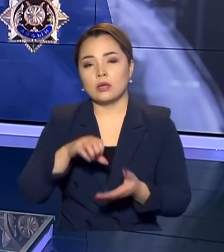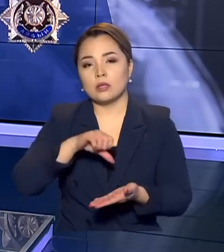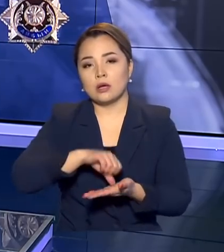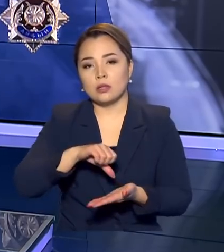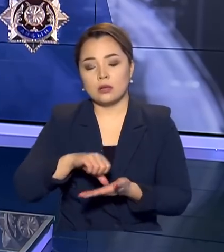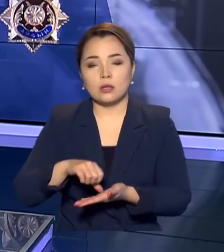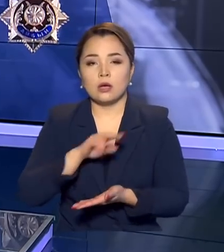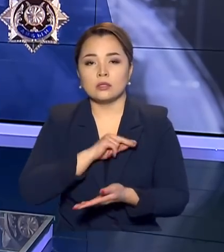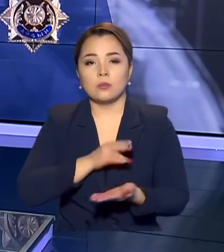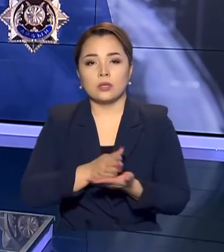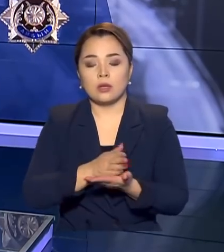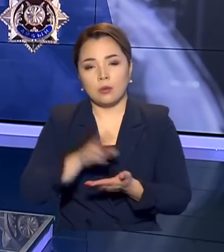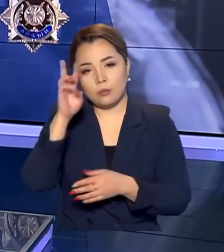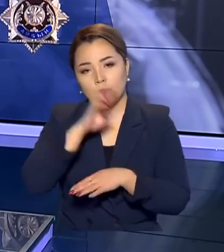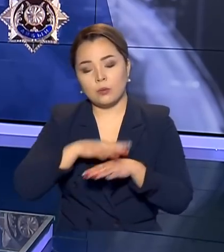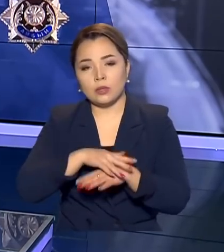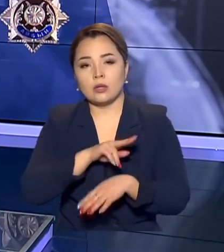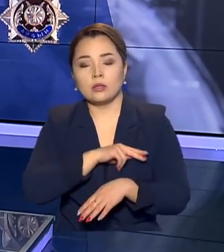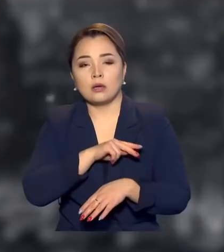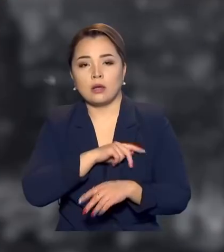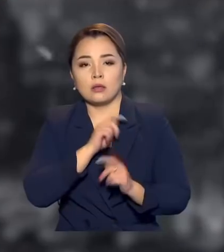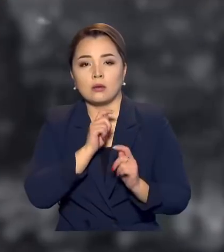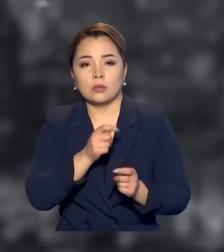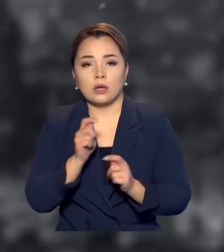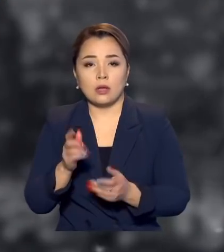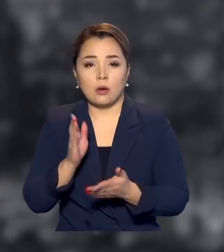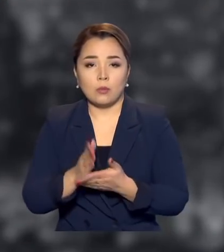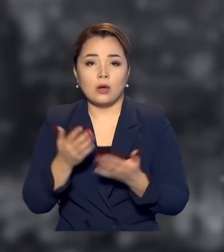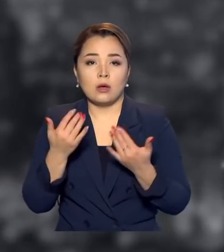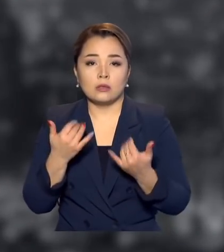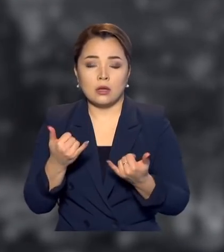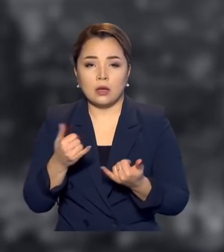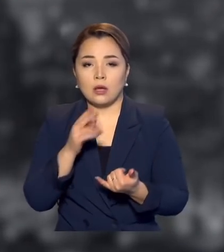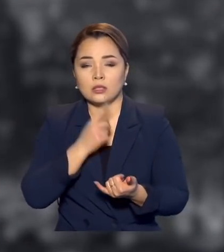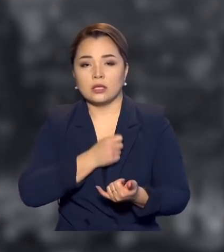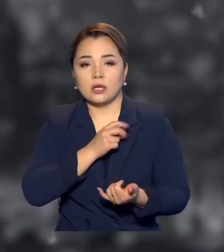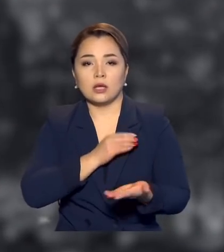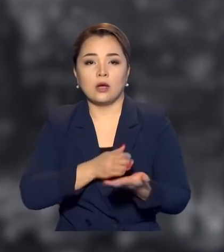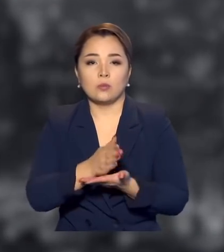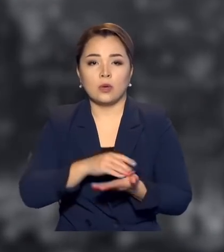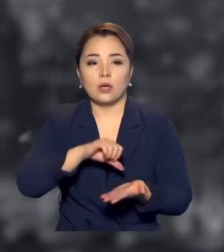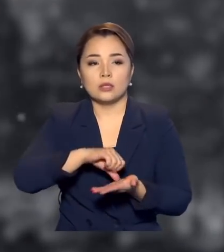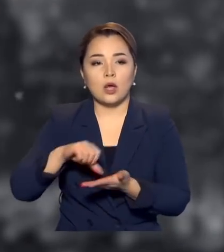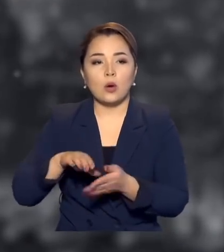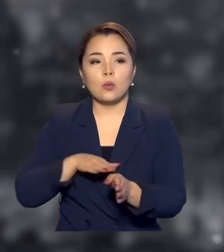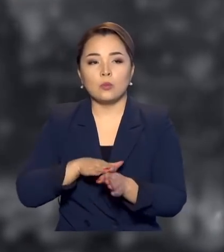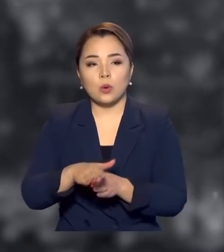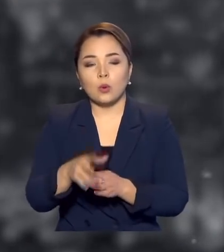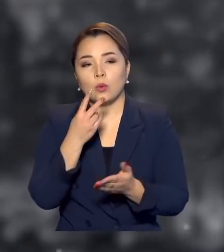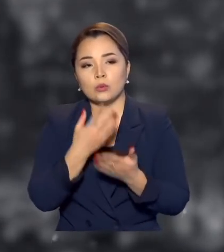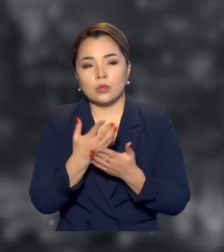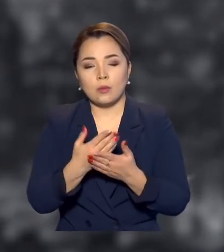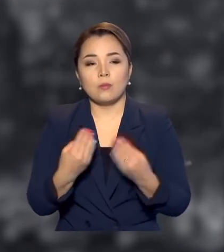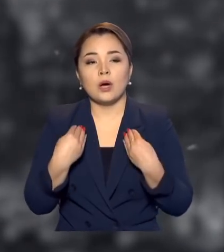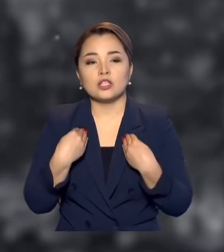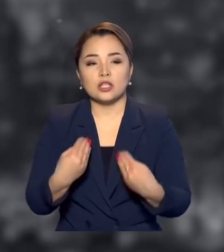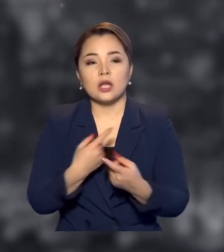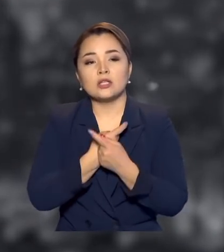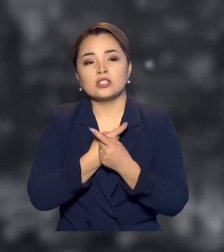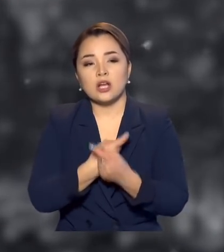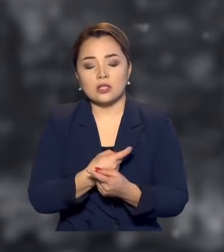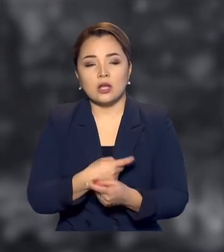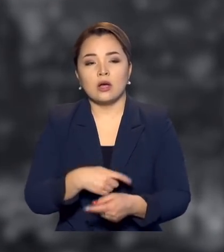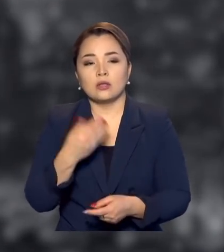қызметкерлерін мемлекеттік наградалармен марапаттады. Әскери және қызметтік борышын атқару үстінде көрсеткен батылдығы мен